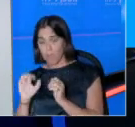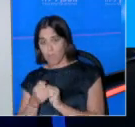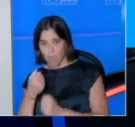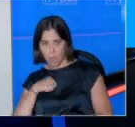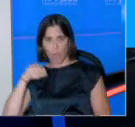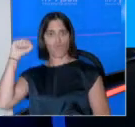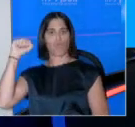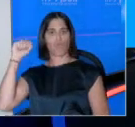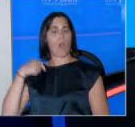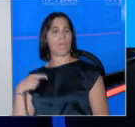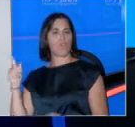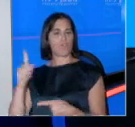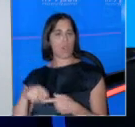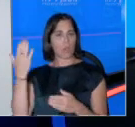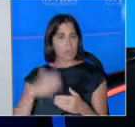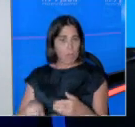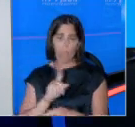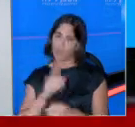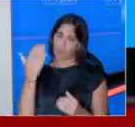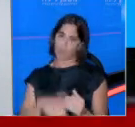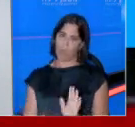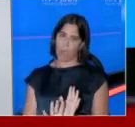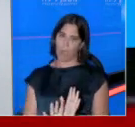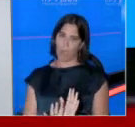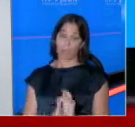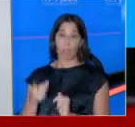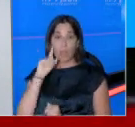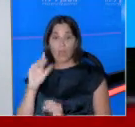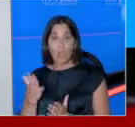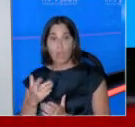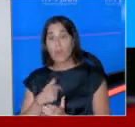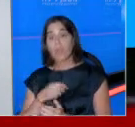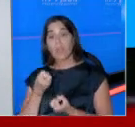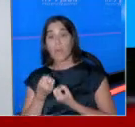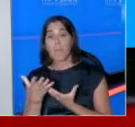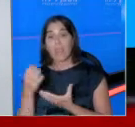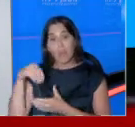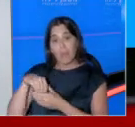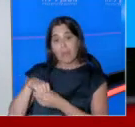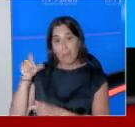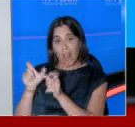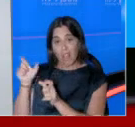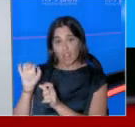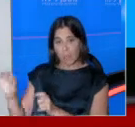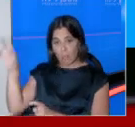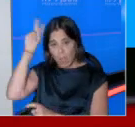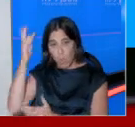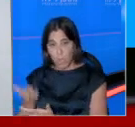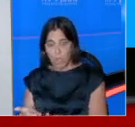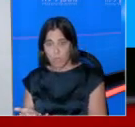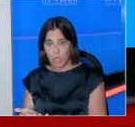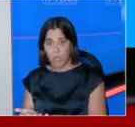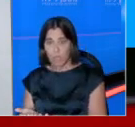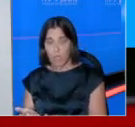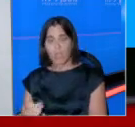מורה, מבחינתו עד שזה לא נגמר, זה לא נגמר, ואתה יודע מה? זה אולי גם מסר בפנים, לתוך האנשים בליכוד. זאת אומרת,